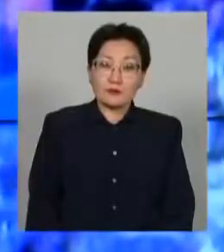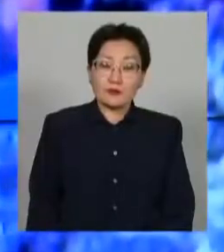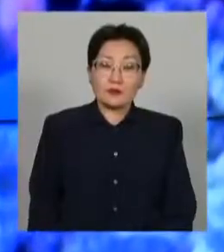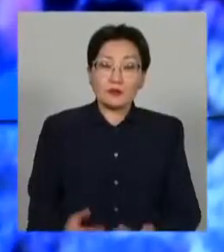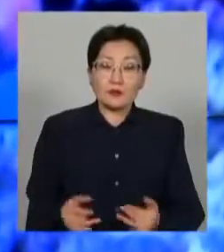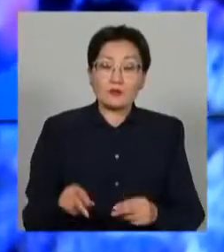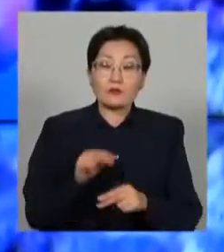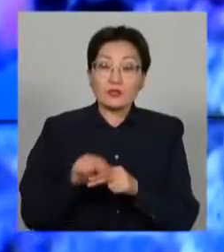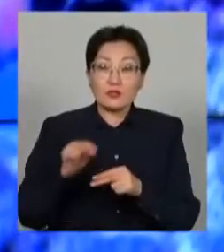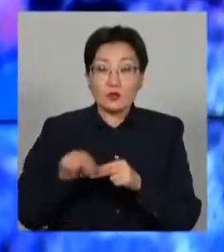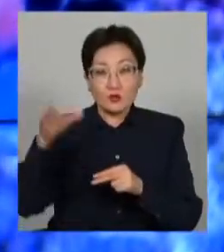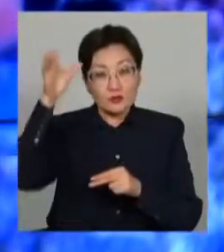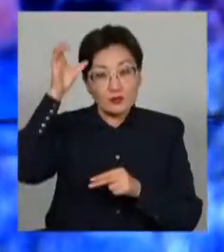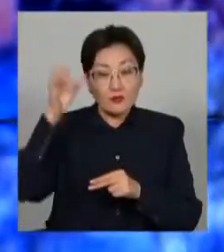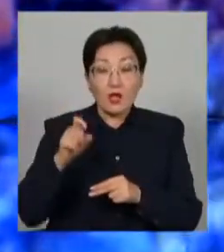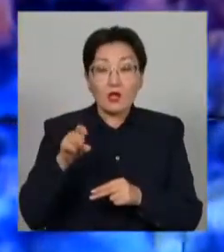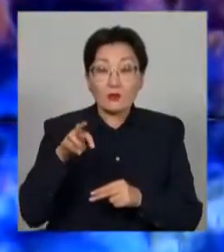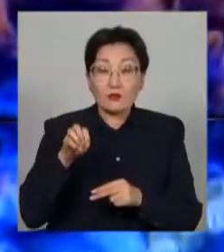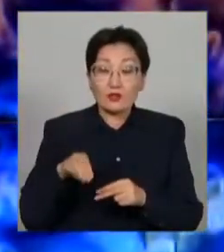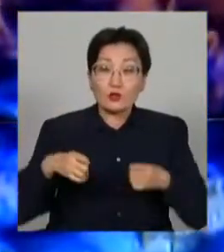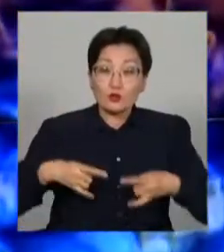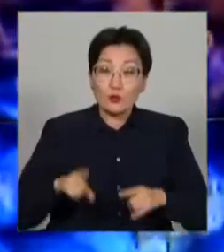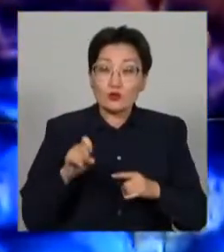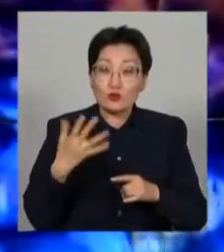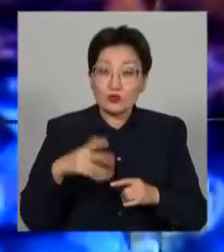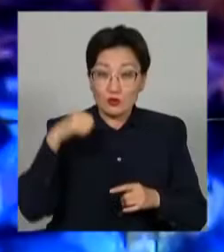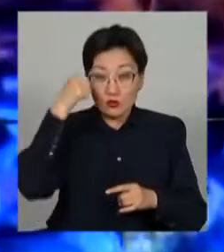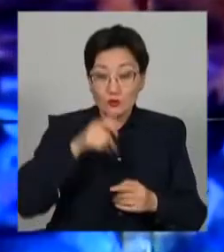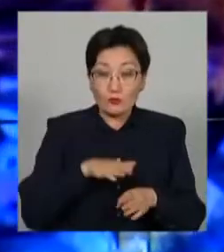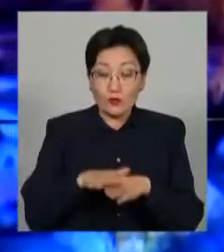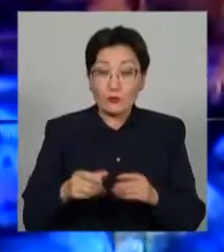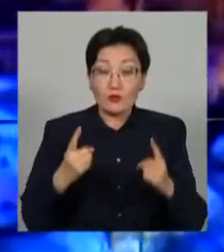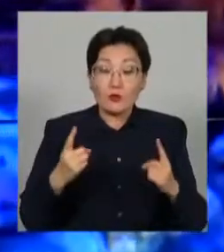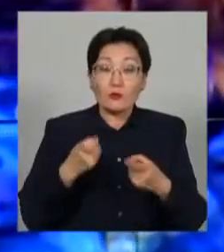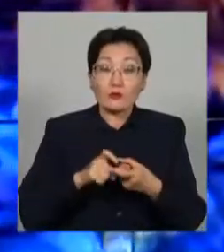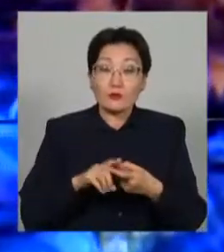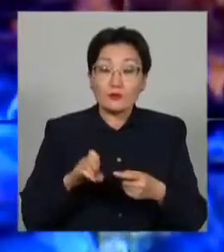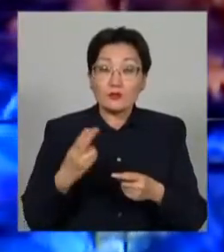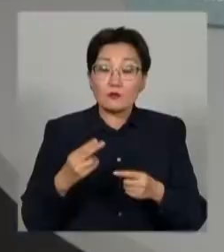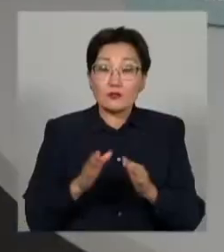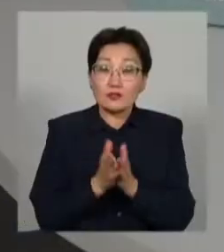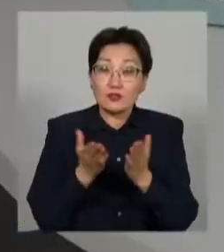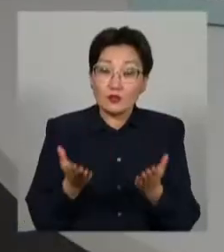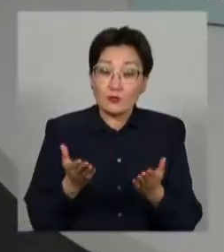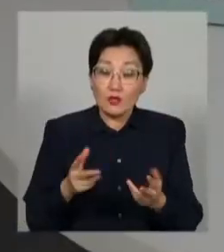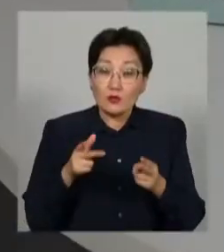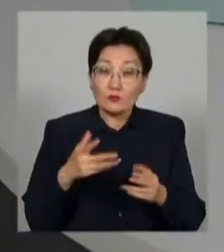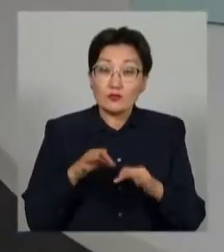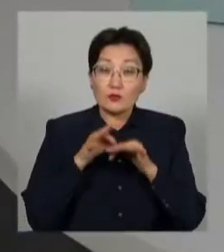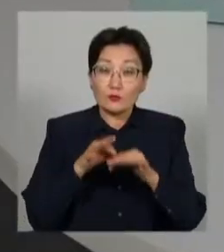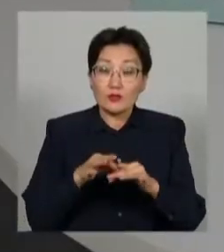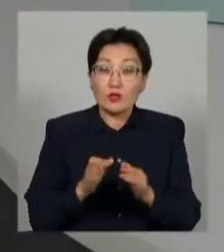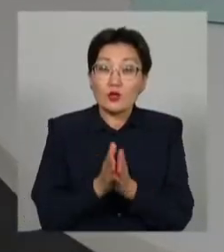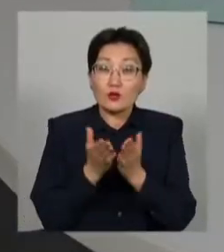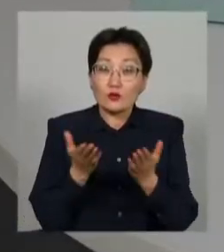Биыл ағартушы ғалым Ахмет Байтұрсынұлының туғанына 150 жыл. Мерейтой қарсаңында бүгін ұлт ұстазы кітабының тұсаукесері өтіп, туынды